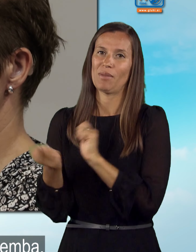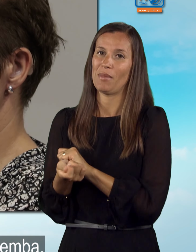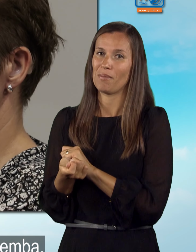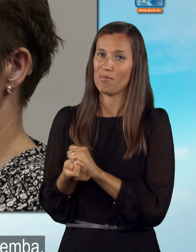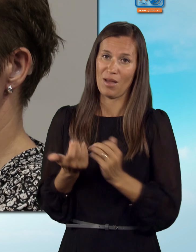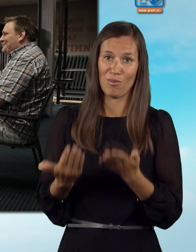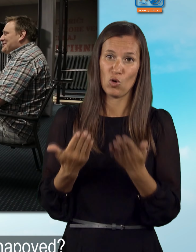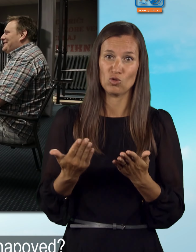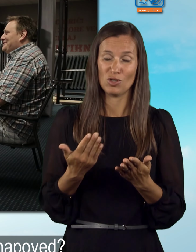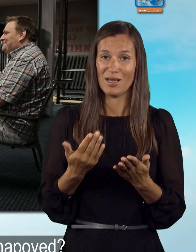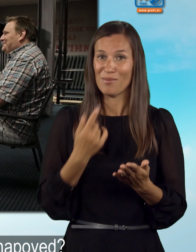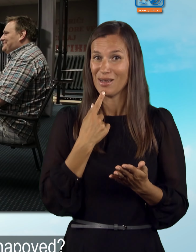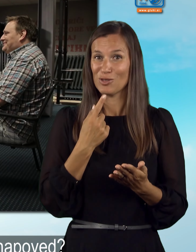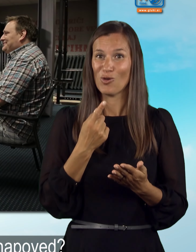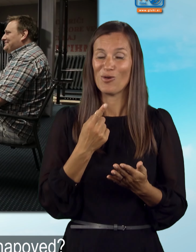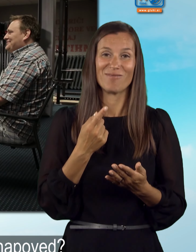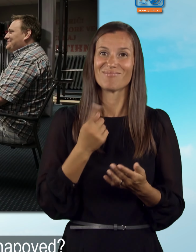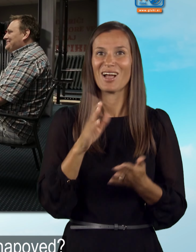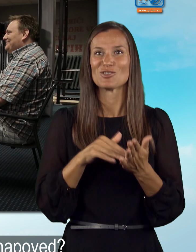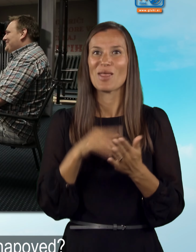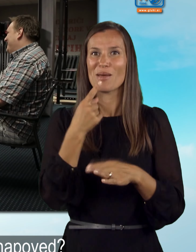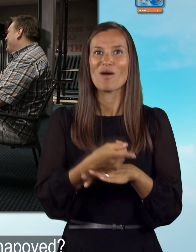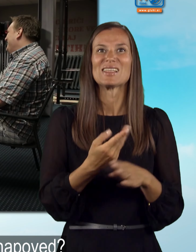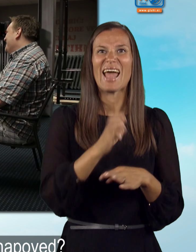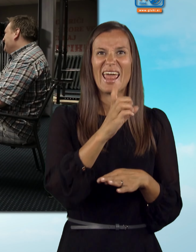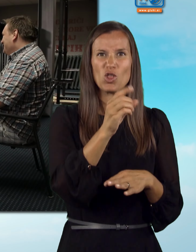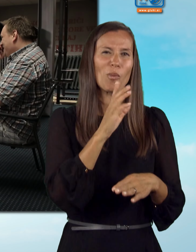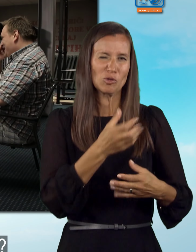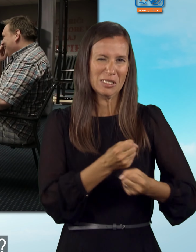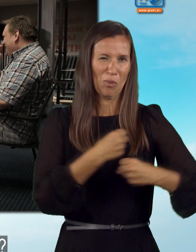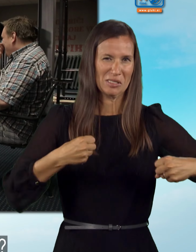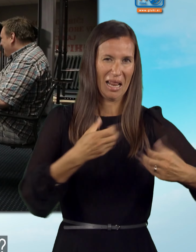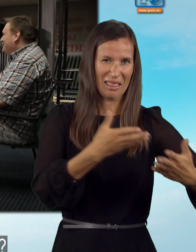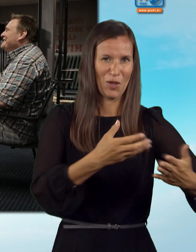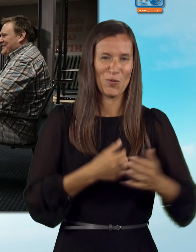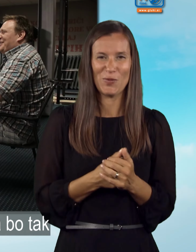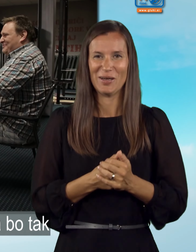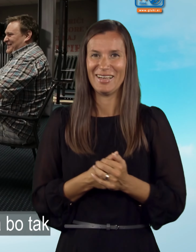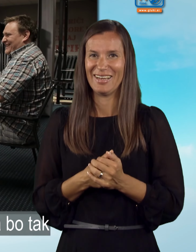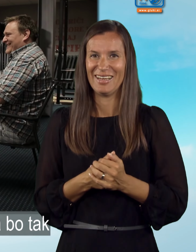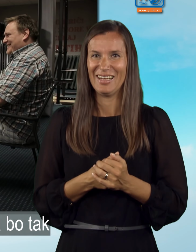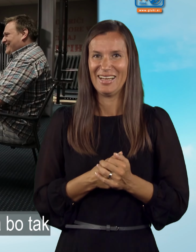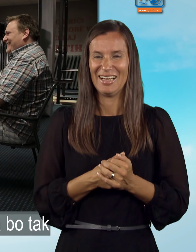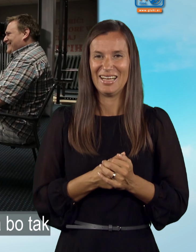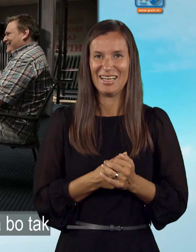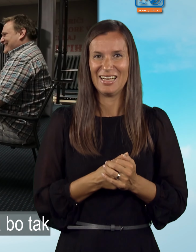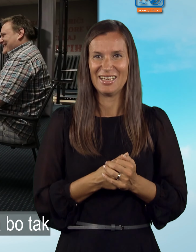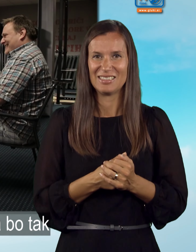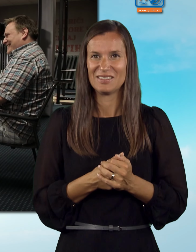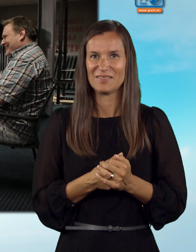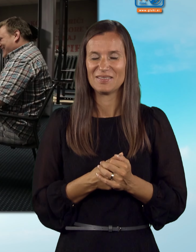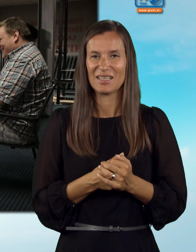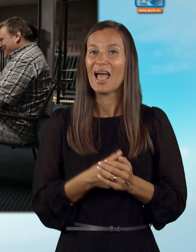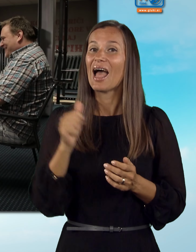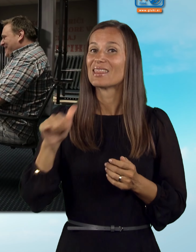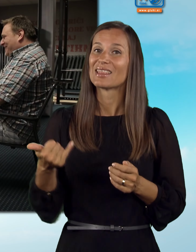največja sprememba. A bo kdo mogoče kaj zajedel, kakšno napoved dal, da se bo ful zredil? Ker pridi nazaj, bo tako jaz.